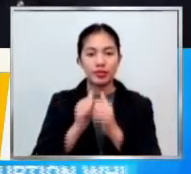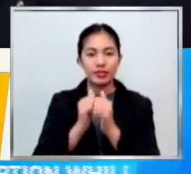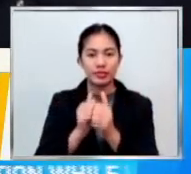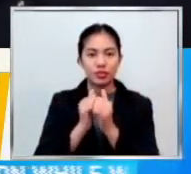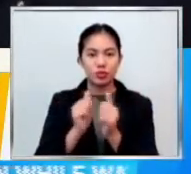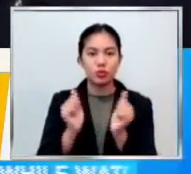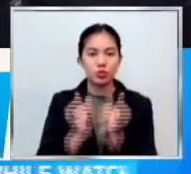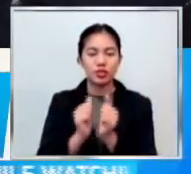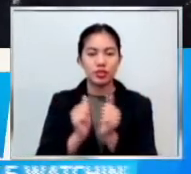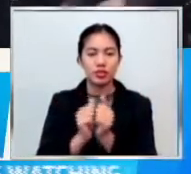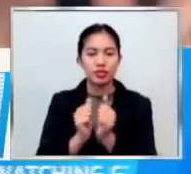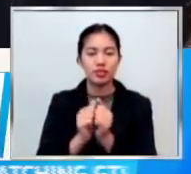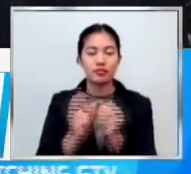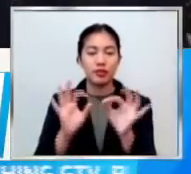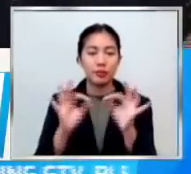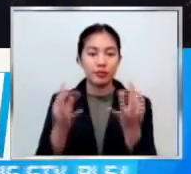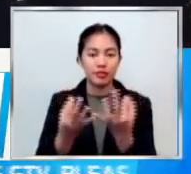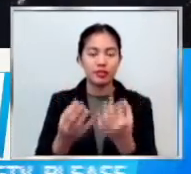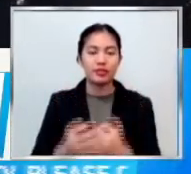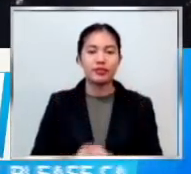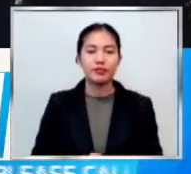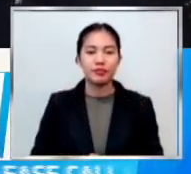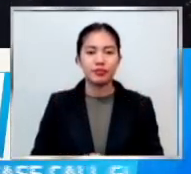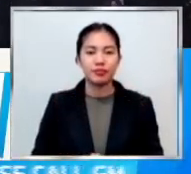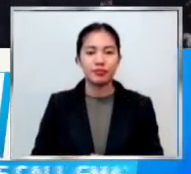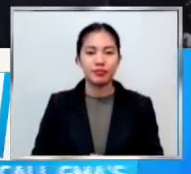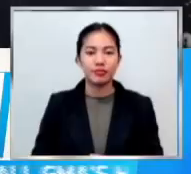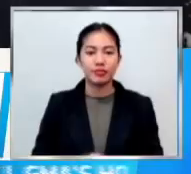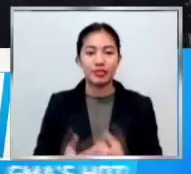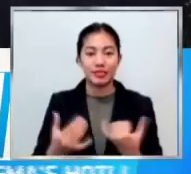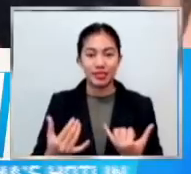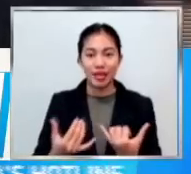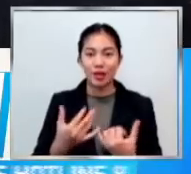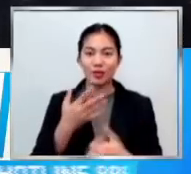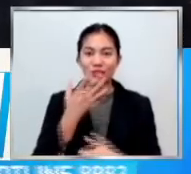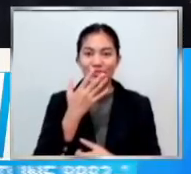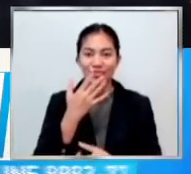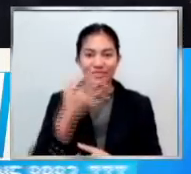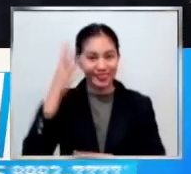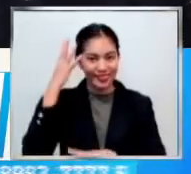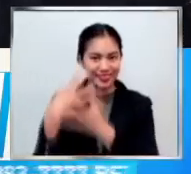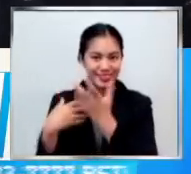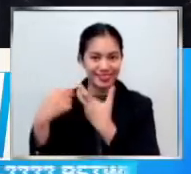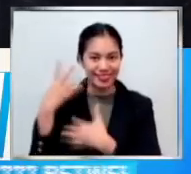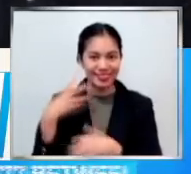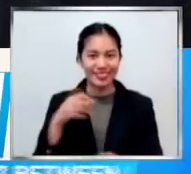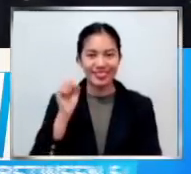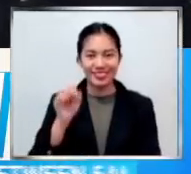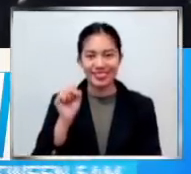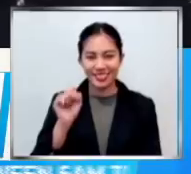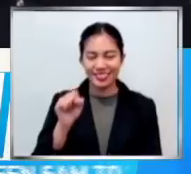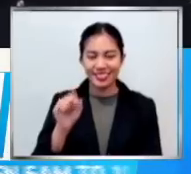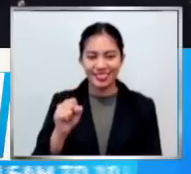Ayan, lalo na sa pamilya ko. Kaya ba makulay yung wig mo ngayon? Yes. Part ba ng celebration of life